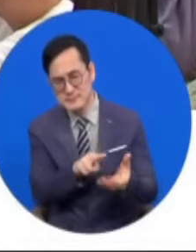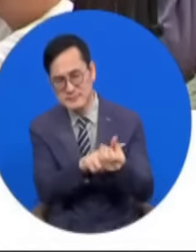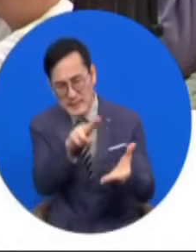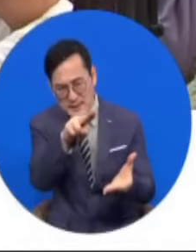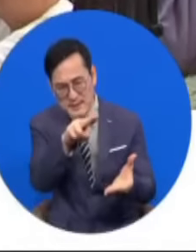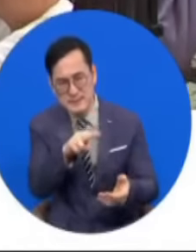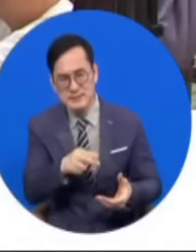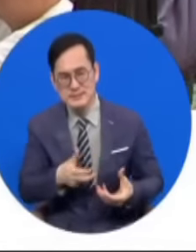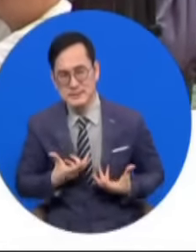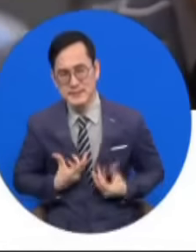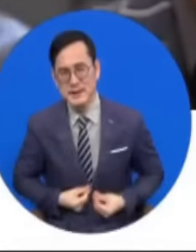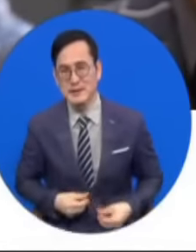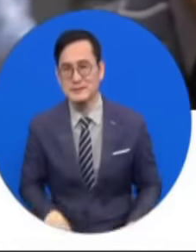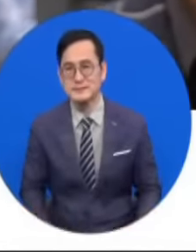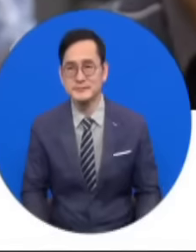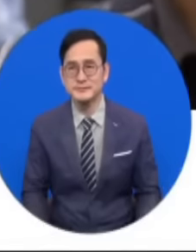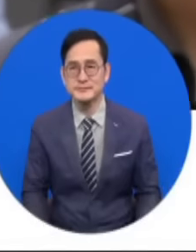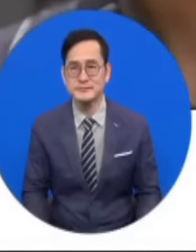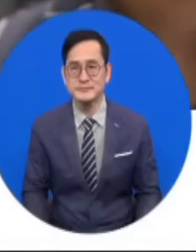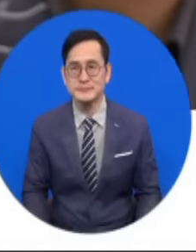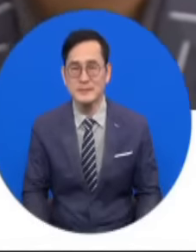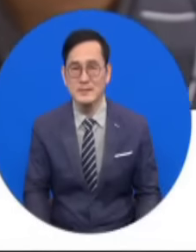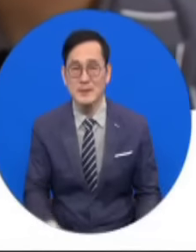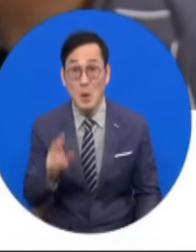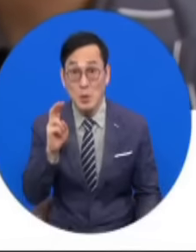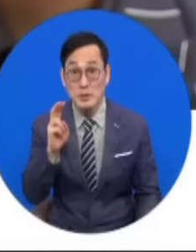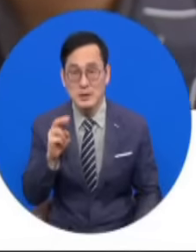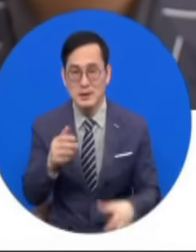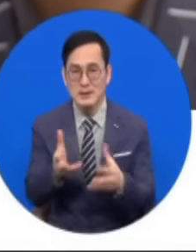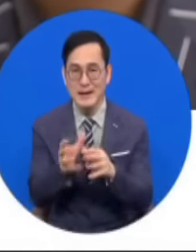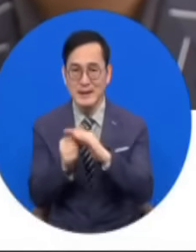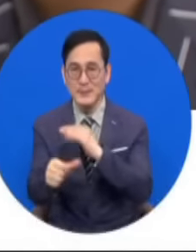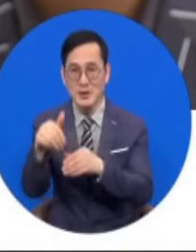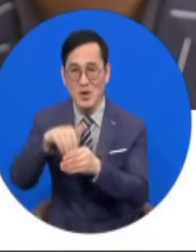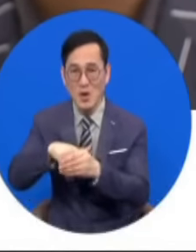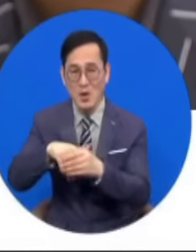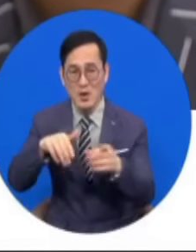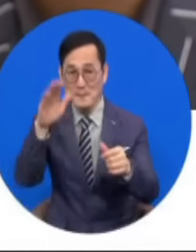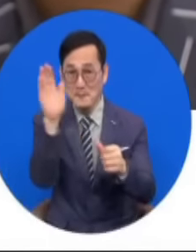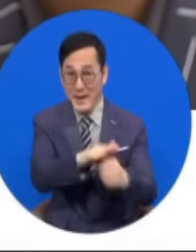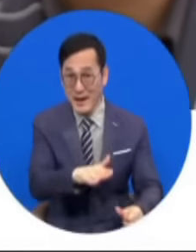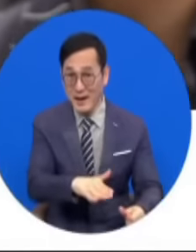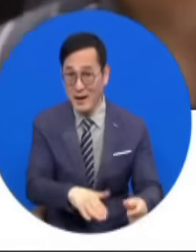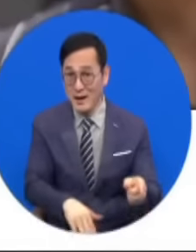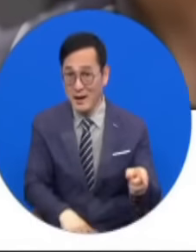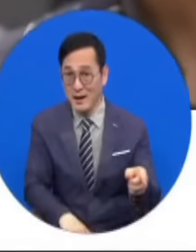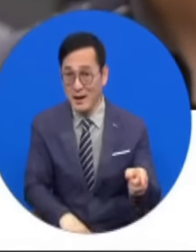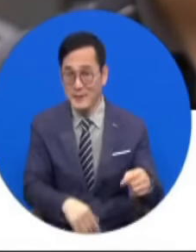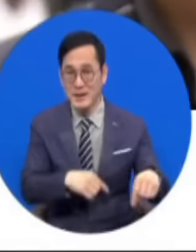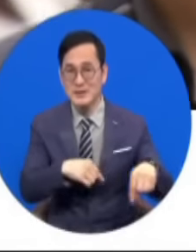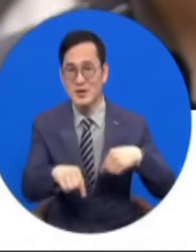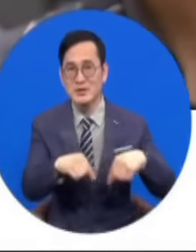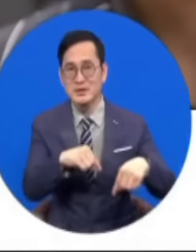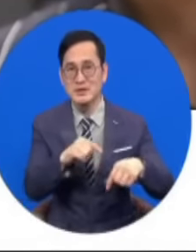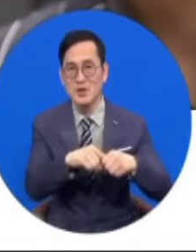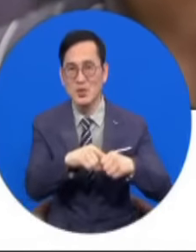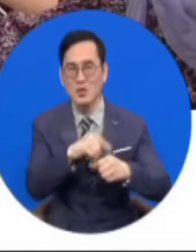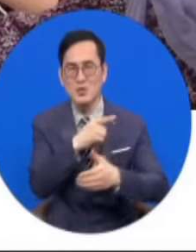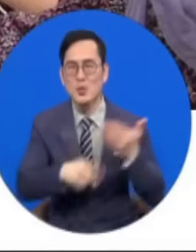이번 전당도 승리를 하면 모르겠지만 만약에지게 되면 제가 볼 때는 원인론 후보는 정치적으로